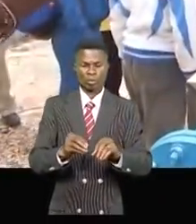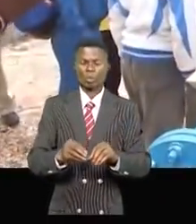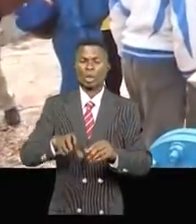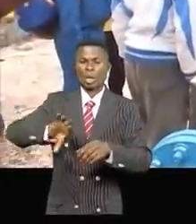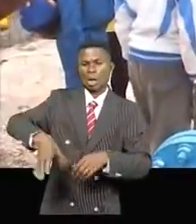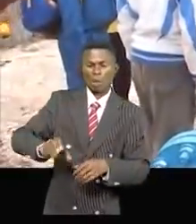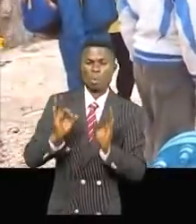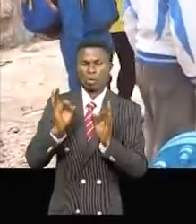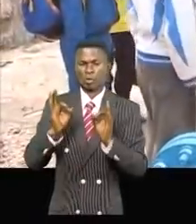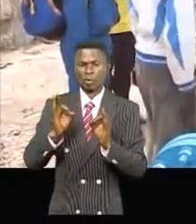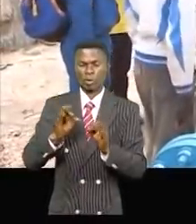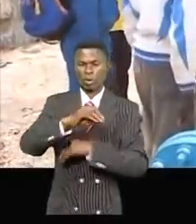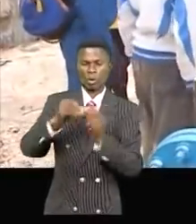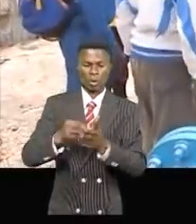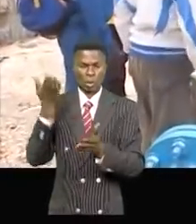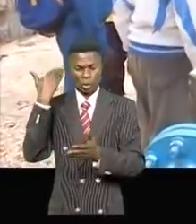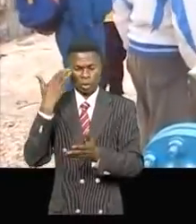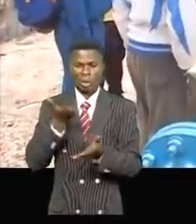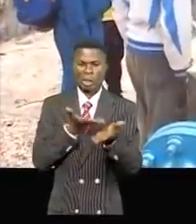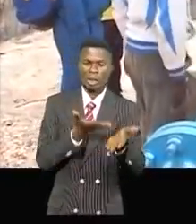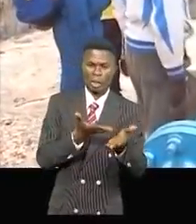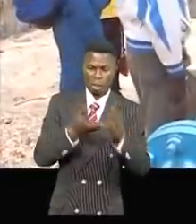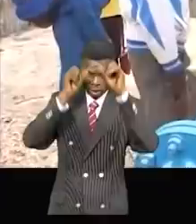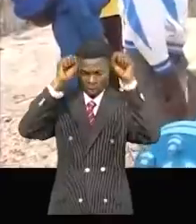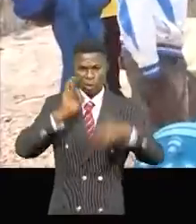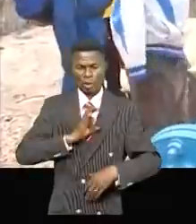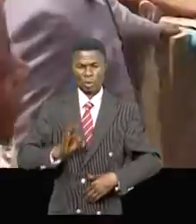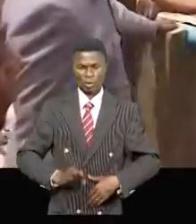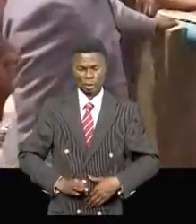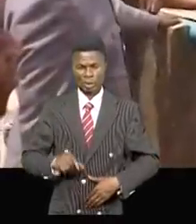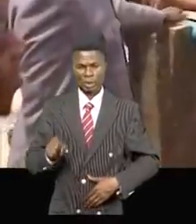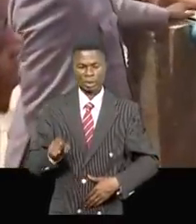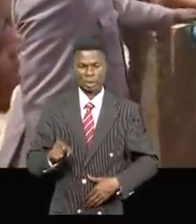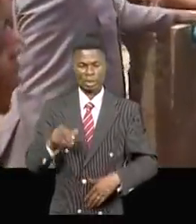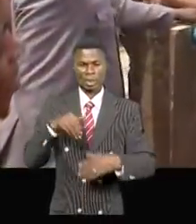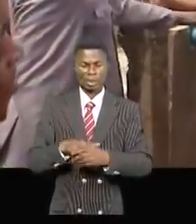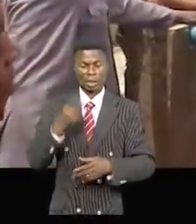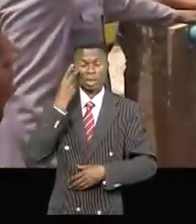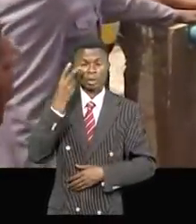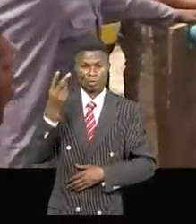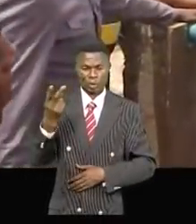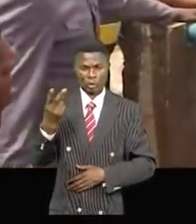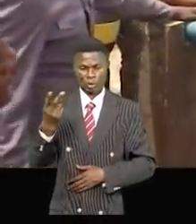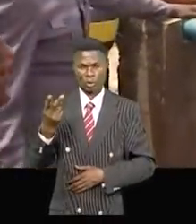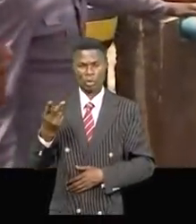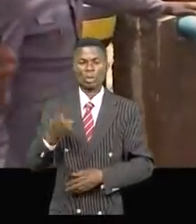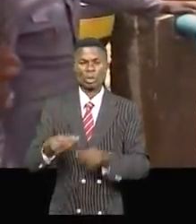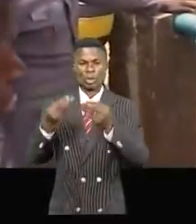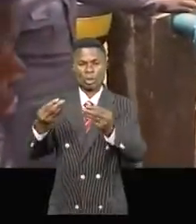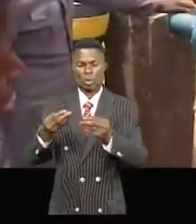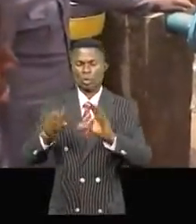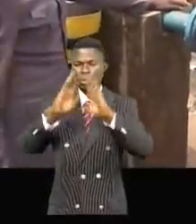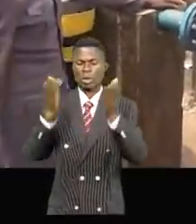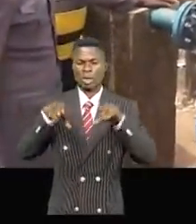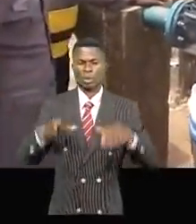au centre de captage d'eau pour accompagner le chef de l'État, Félix-Antoine Tshisekedi Tshilombo, dans sa vision de donner à tout